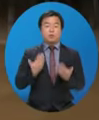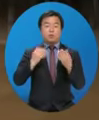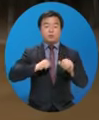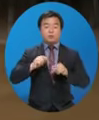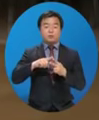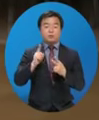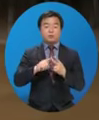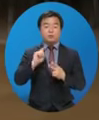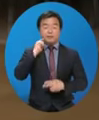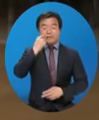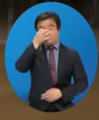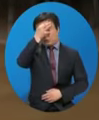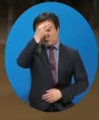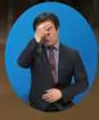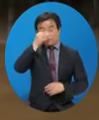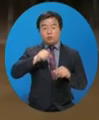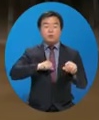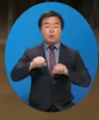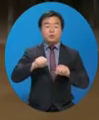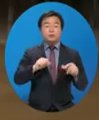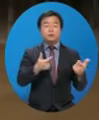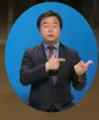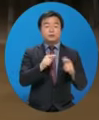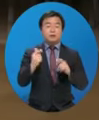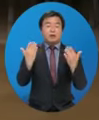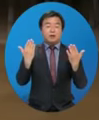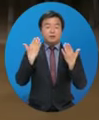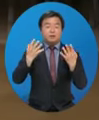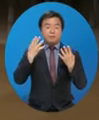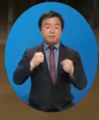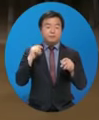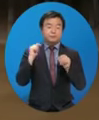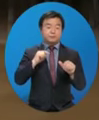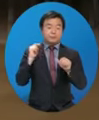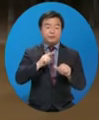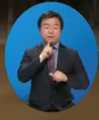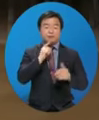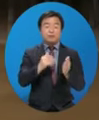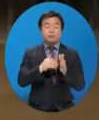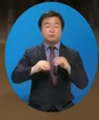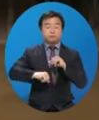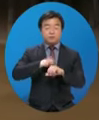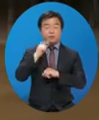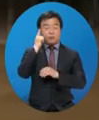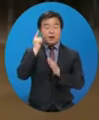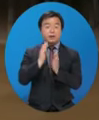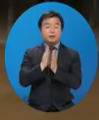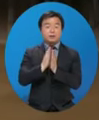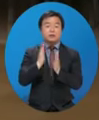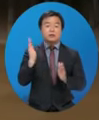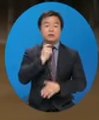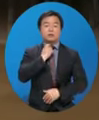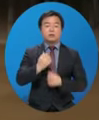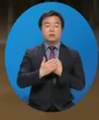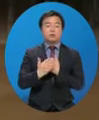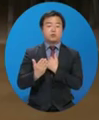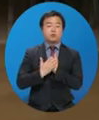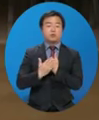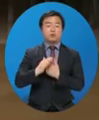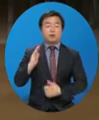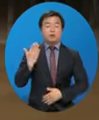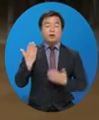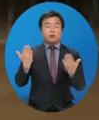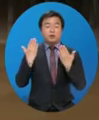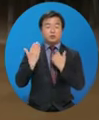봉사활동이라든지 예술활동 이런 거를 학교에서 많이 하라 그러고 또 자율적으로 학생들이 많이 하고 싶어 하니까 그게 많이 도움이 돼요. 그리고 학교에서 서포트를